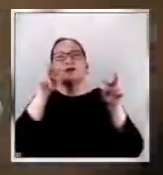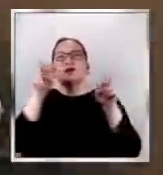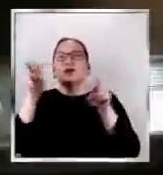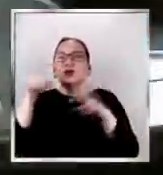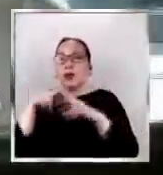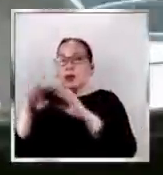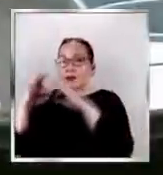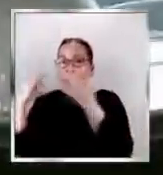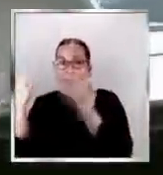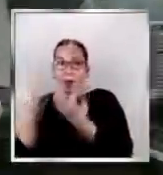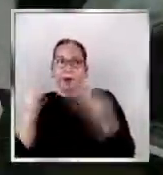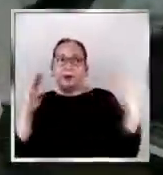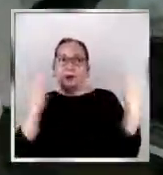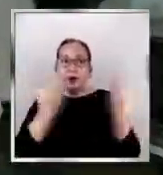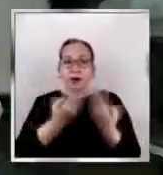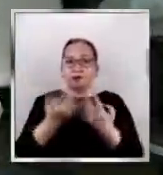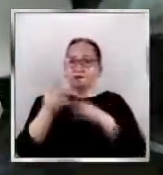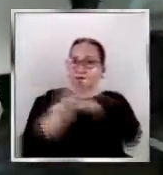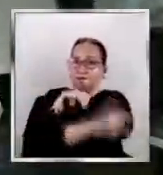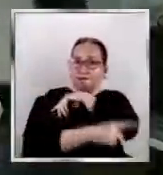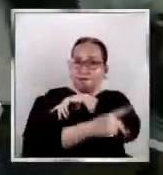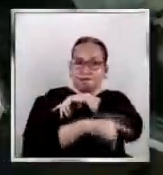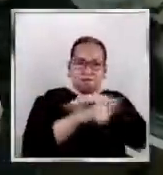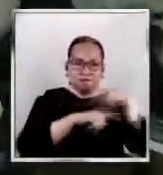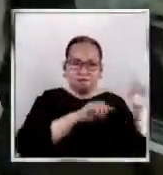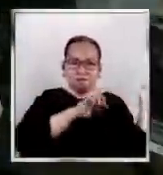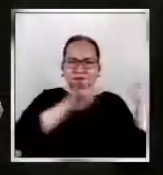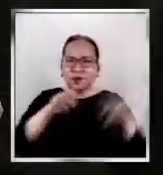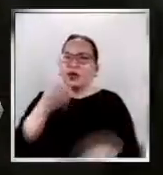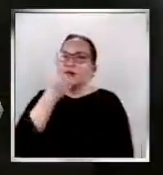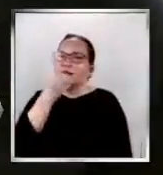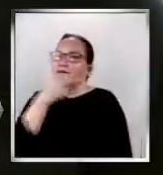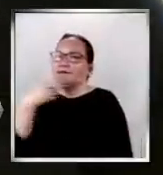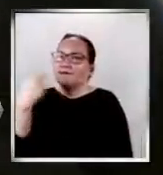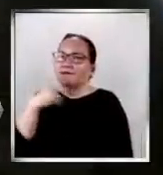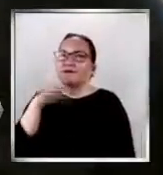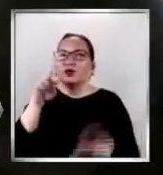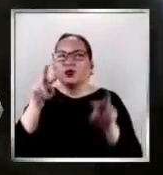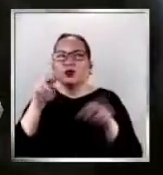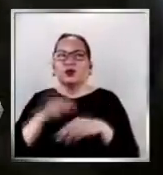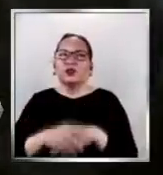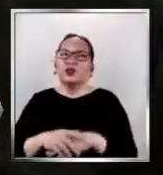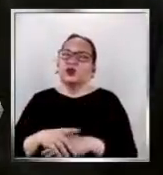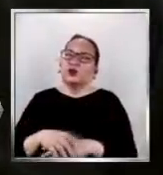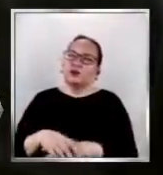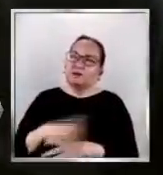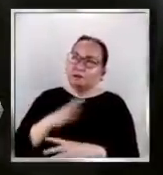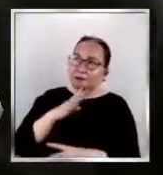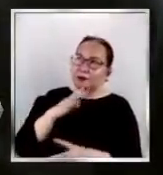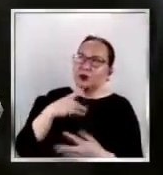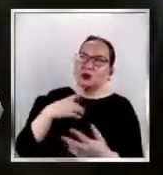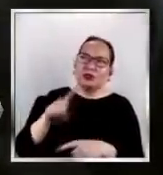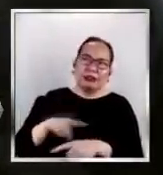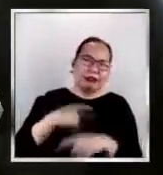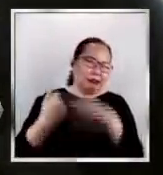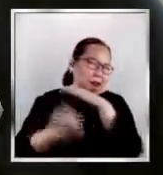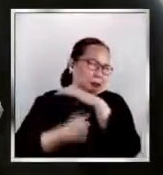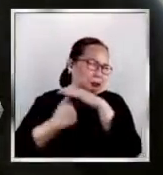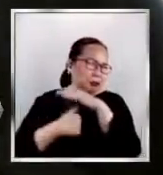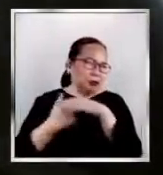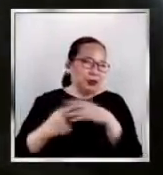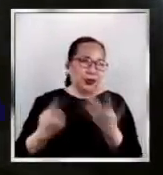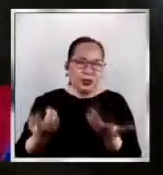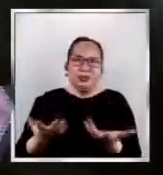pa sa ibang probinsya ang nag-dine-in sa restaurant na ito. Matagal-tagal din yung panahon na nasa bahay lang. So ito yung perfect time